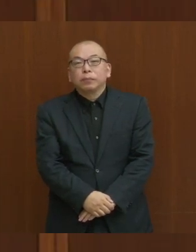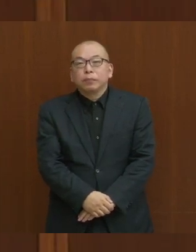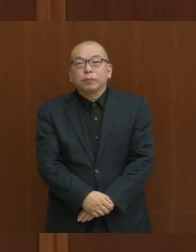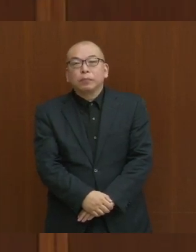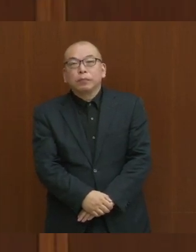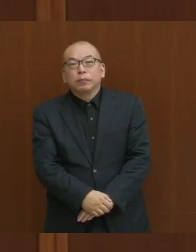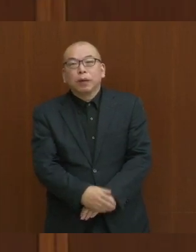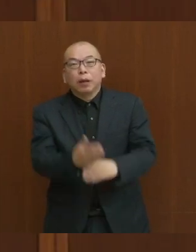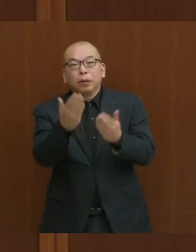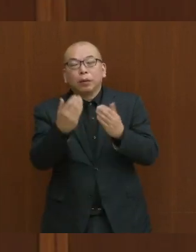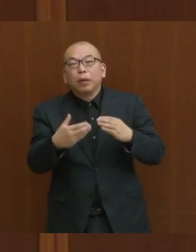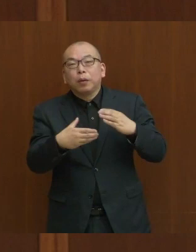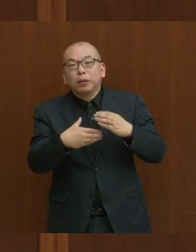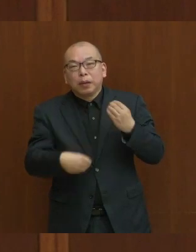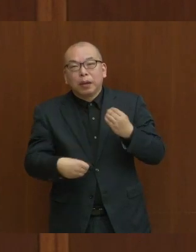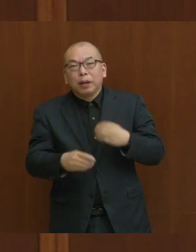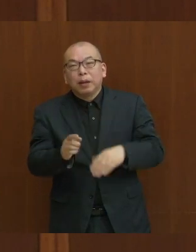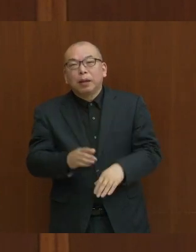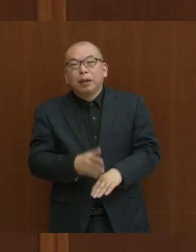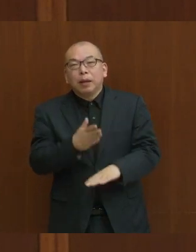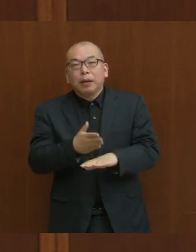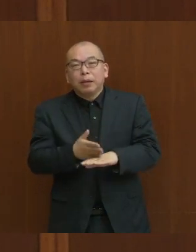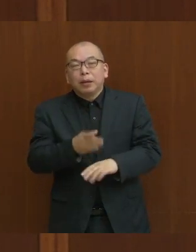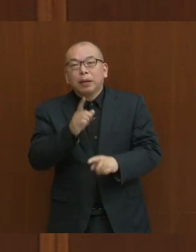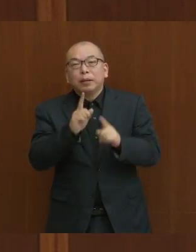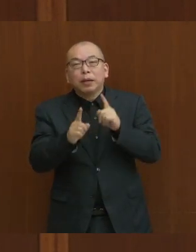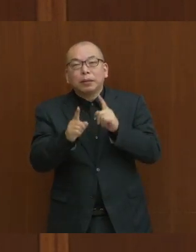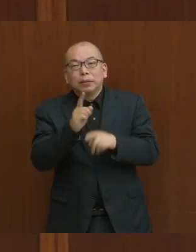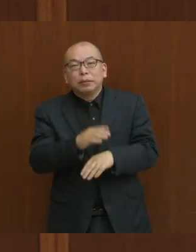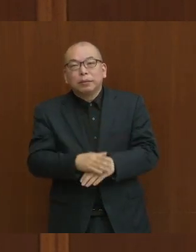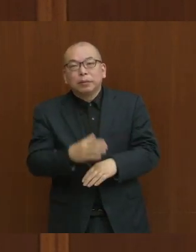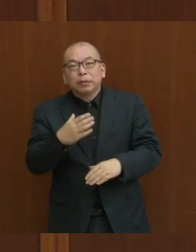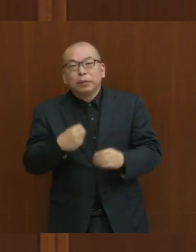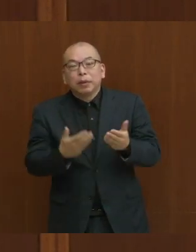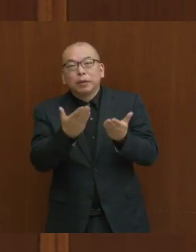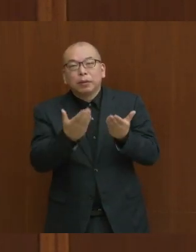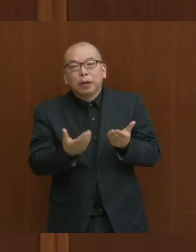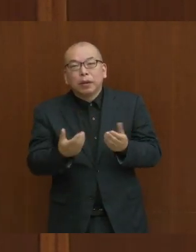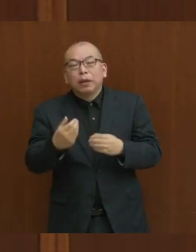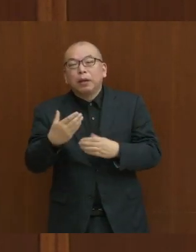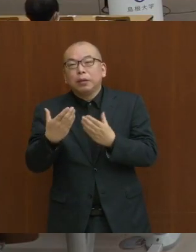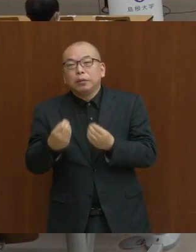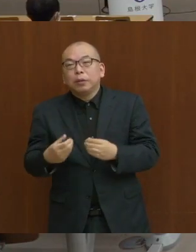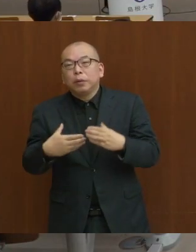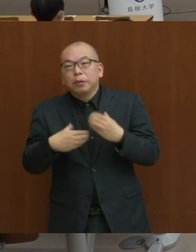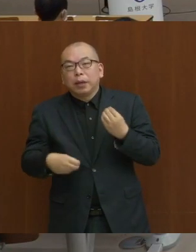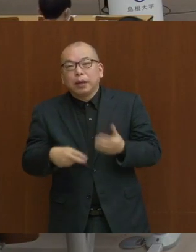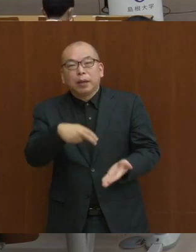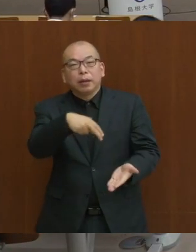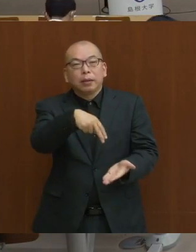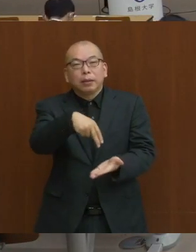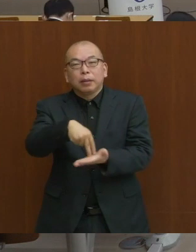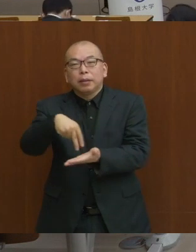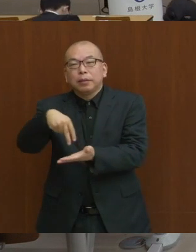卒業生、謝辞。卒業生、修了生、起立。